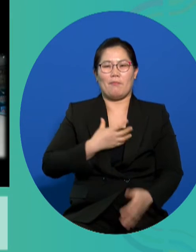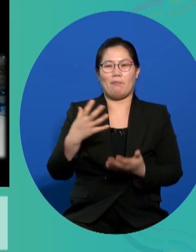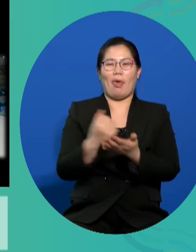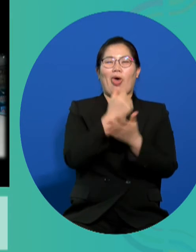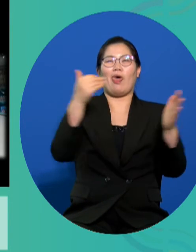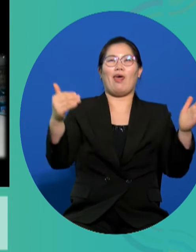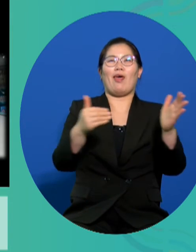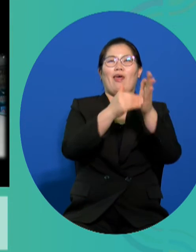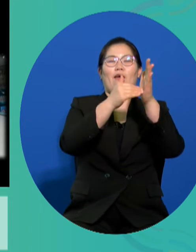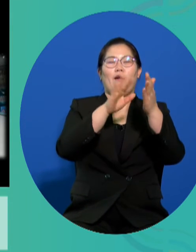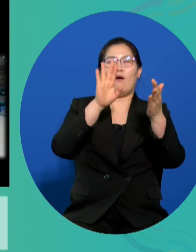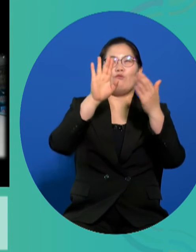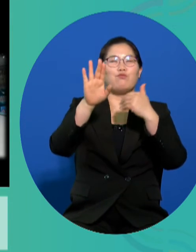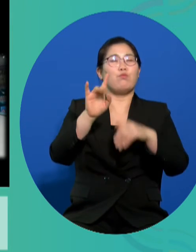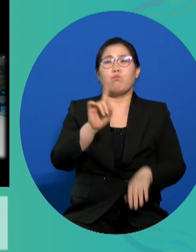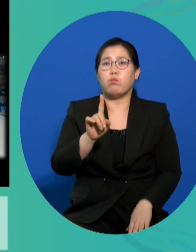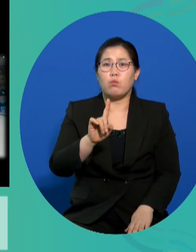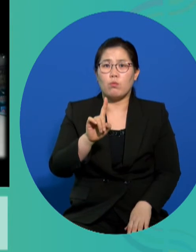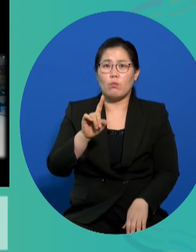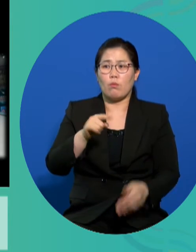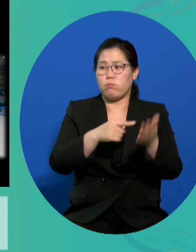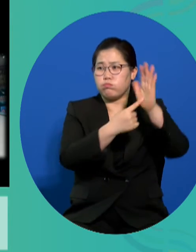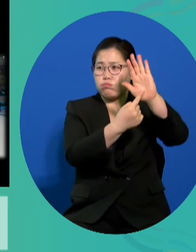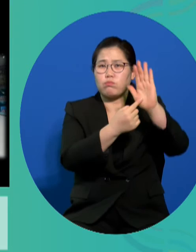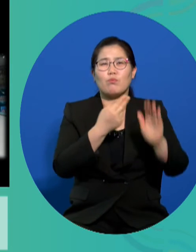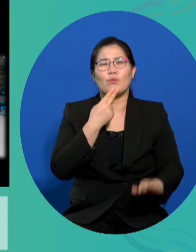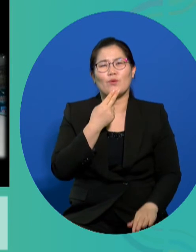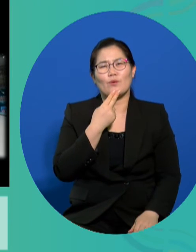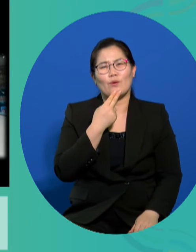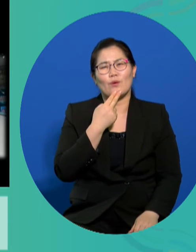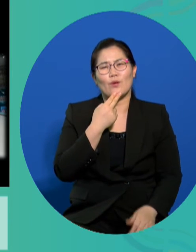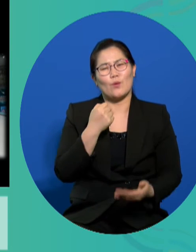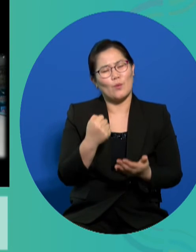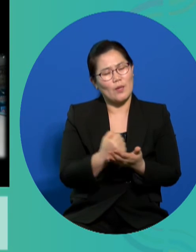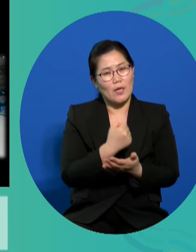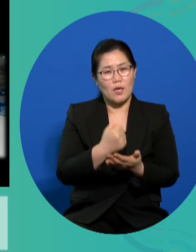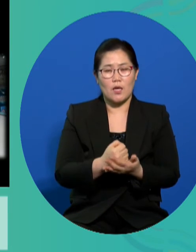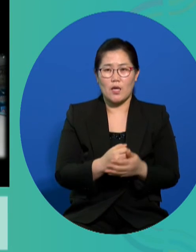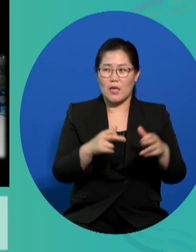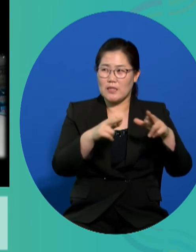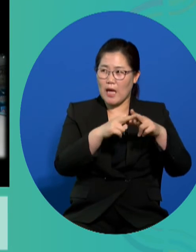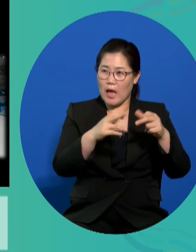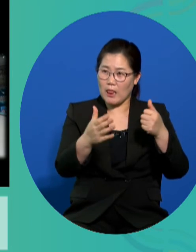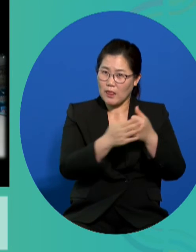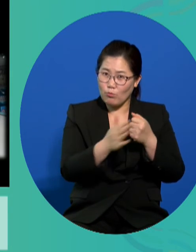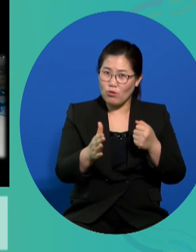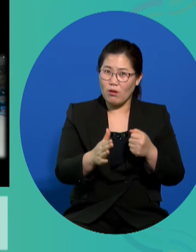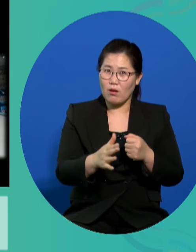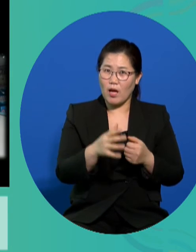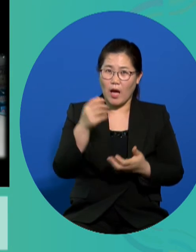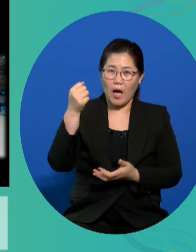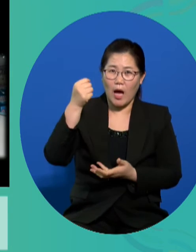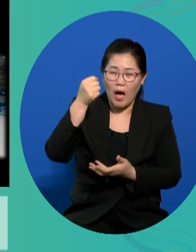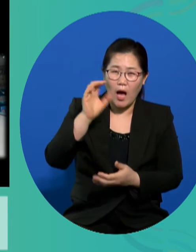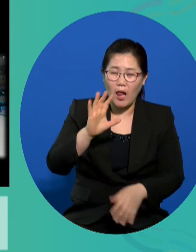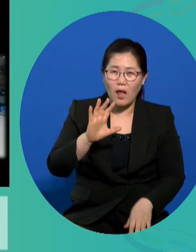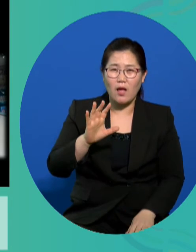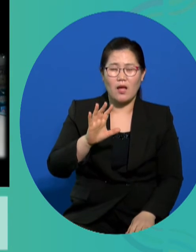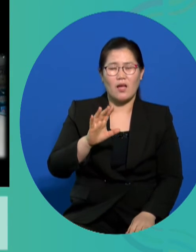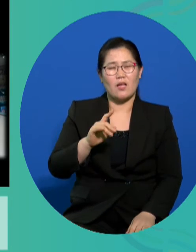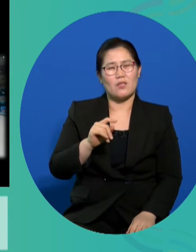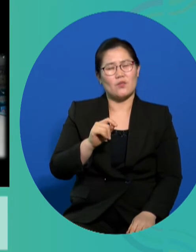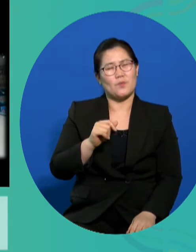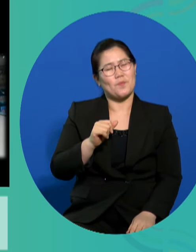이런 부분들, 이게 장애인에 대한 선입견 때문에 그런가? 뭐 이렇게 생각도 조금은 들고요. 워낙